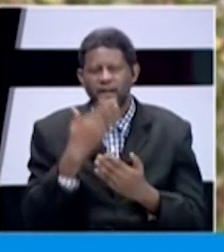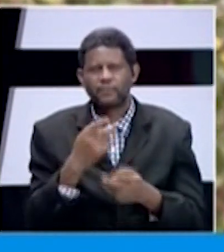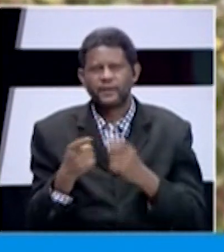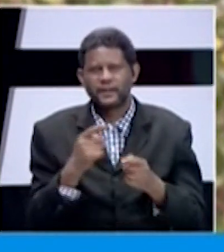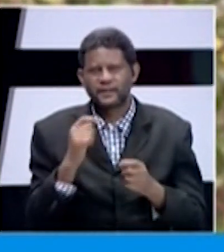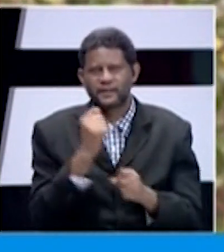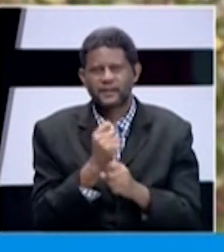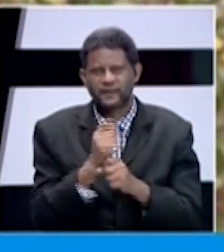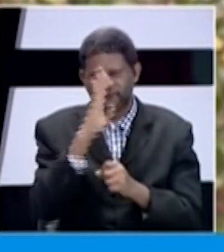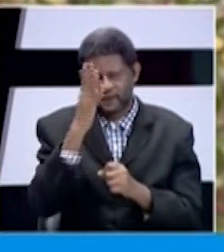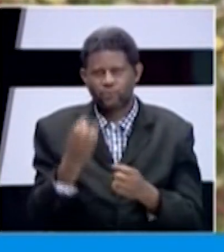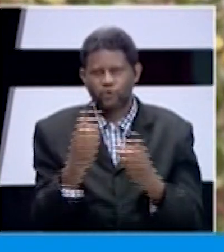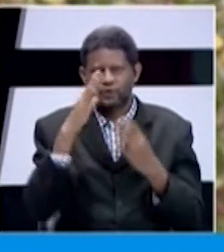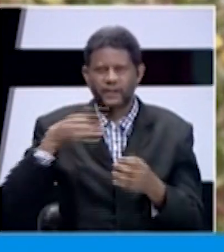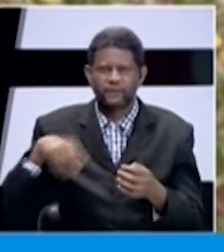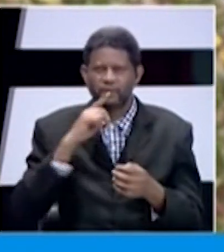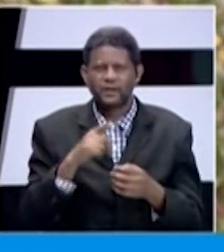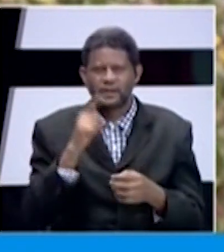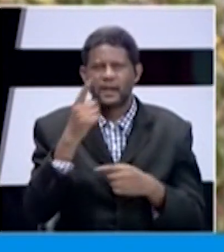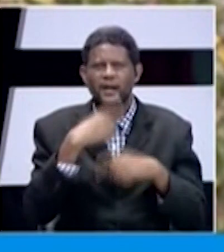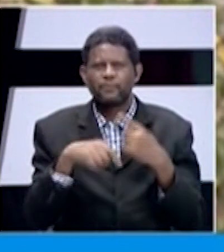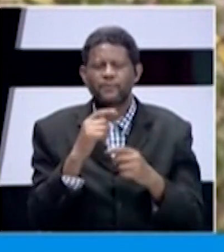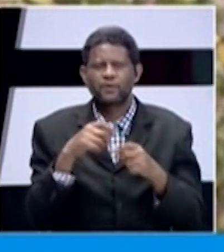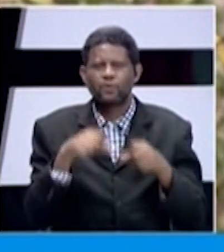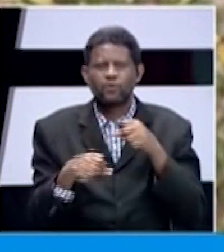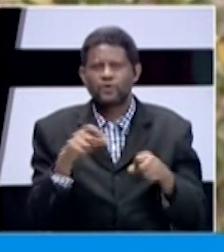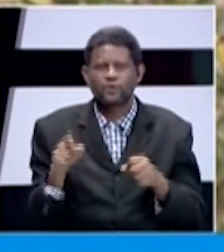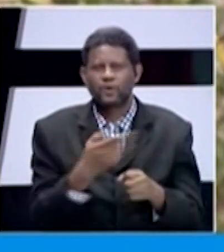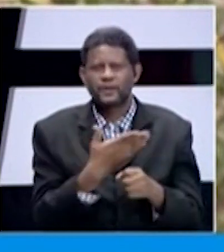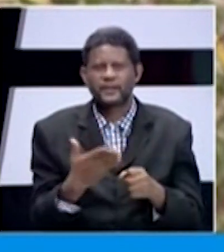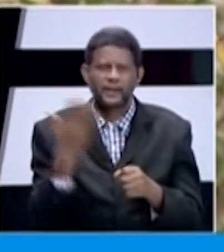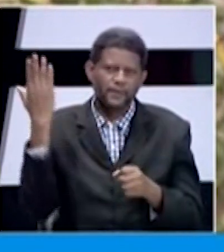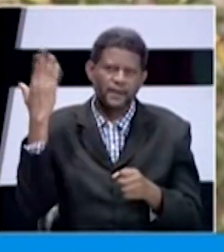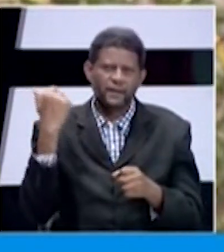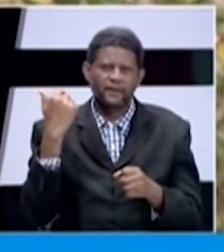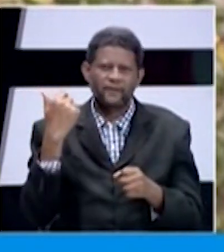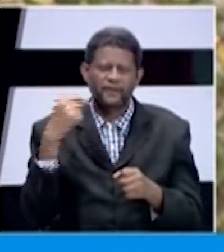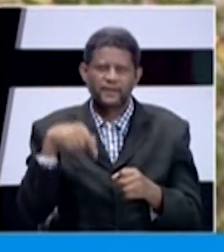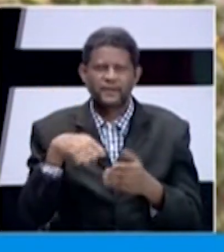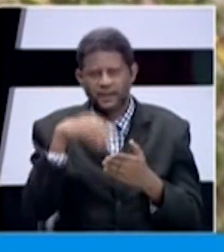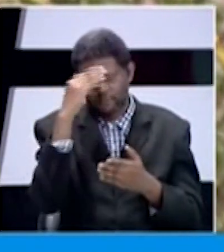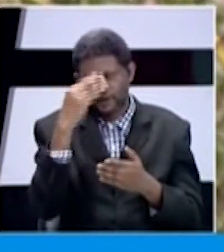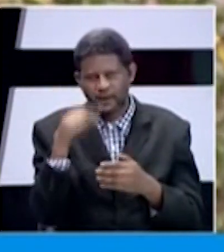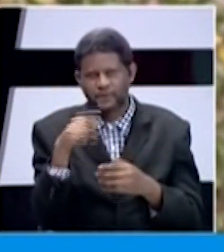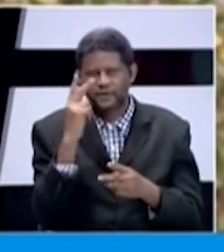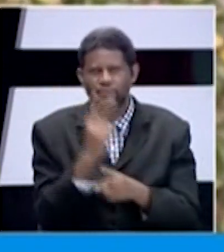بزو حتر فنناي سلازي زيين امر رقاس وحس سخونا نقر كافتي زو حلفة زيين احنا مهار نقل كاوزي نتصبيو